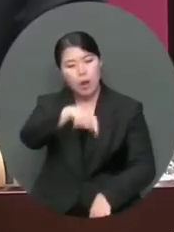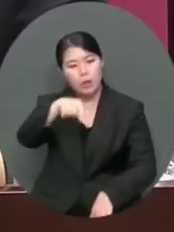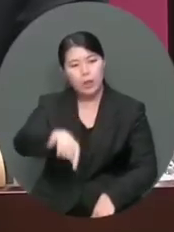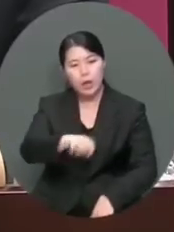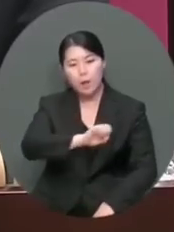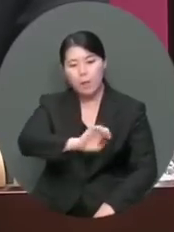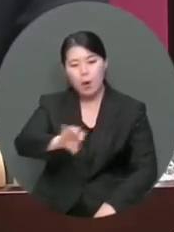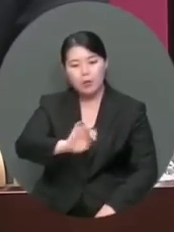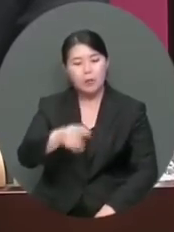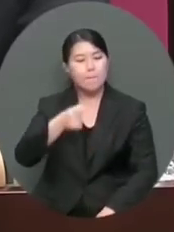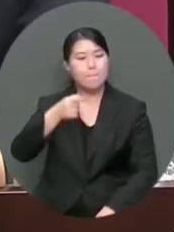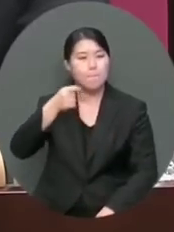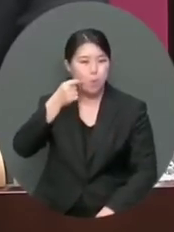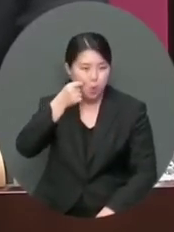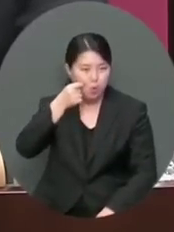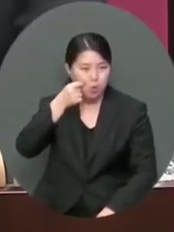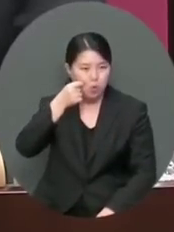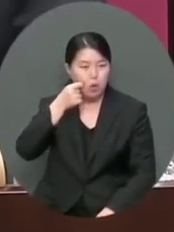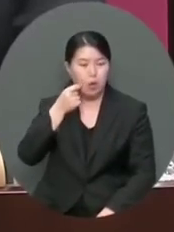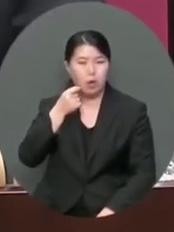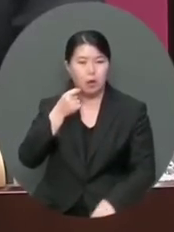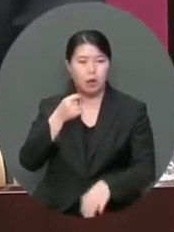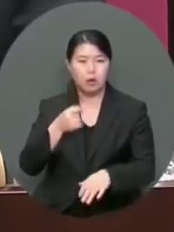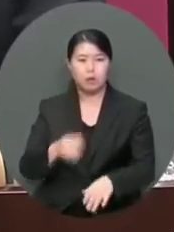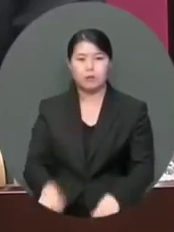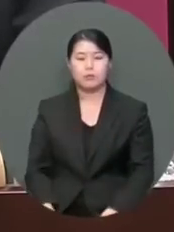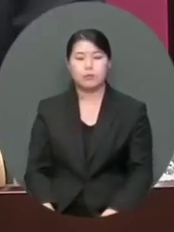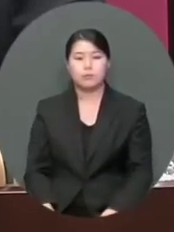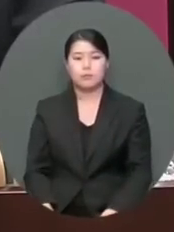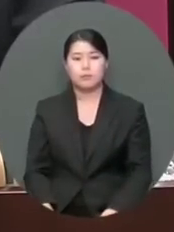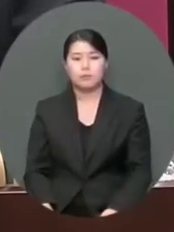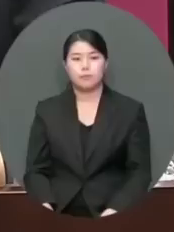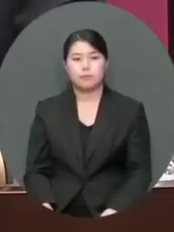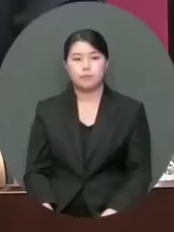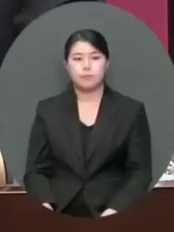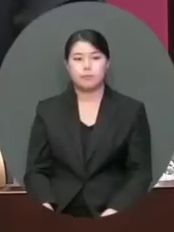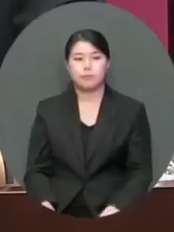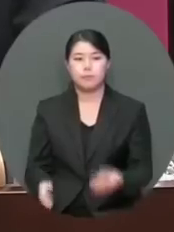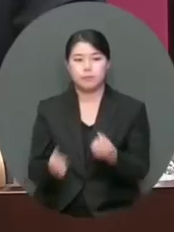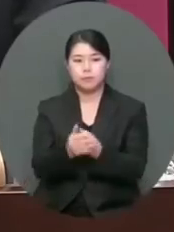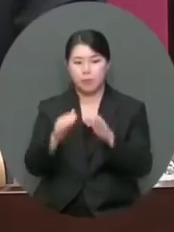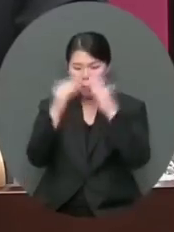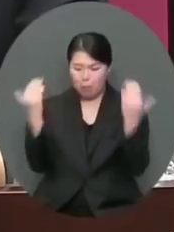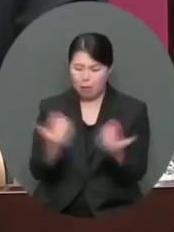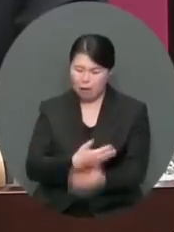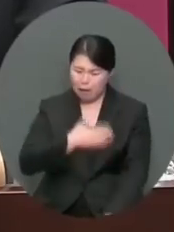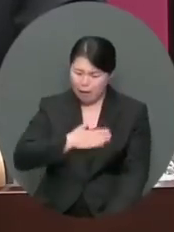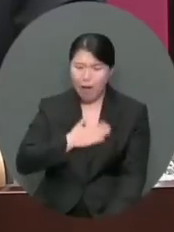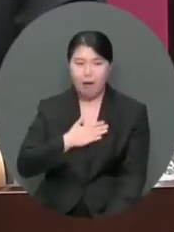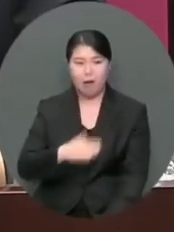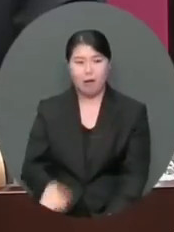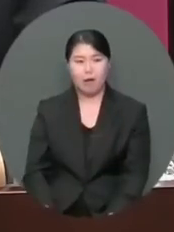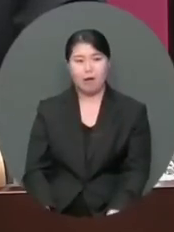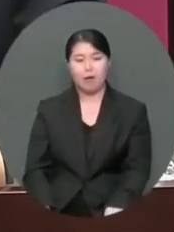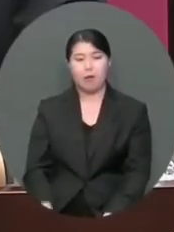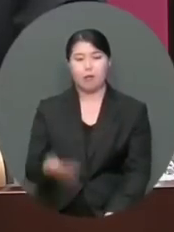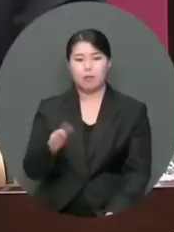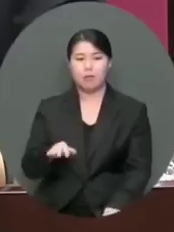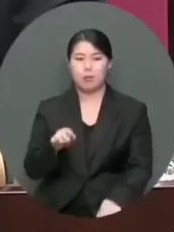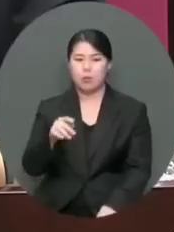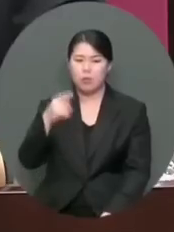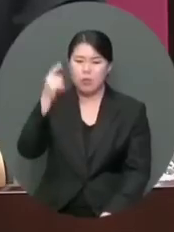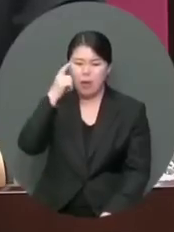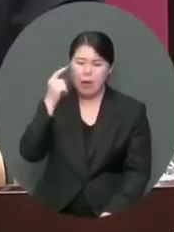마음대로 방류하게 하는 그런 나라가 아니지 않습니까, 의원님? 다 아시면서 어떻게 그렇게